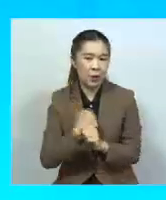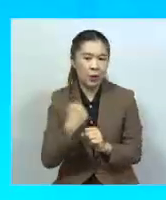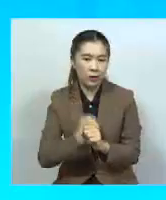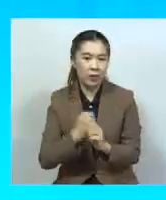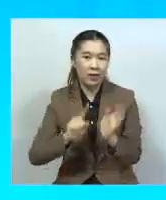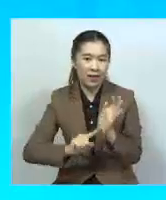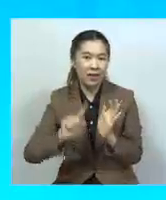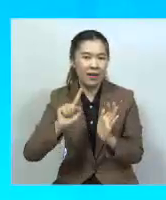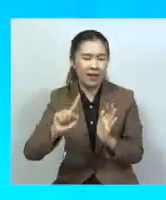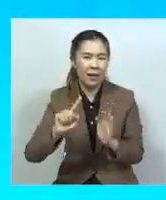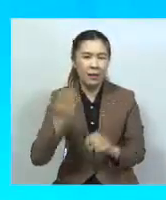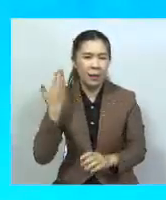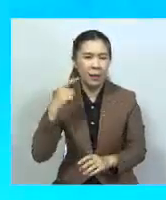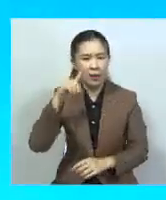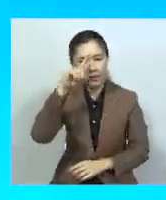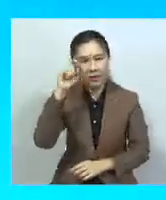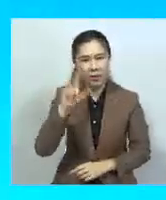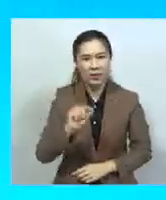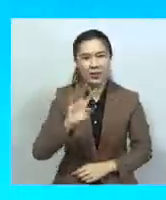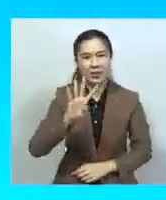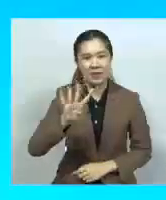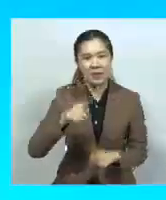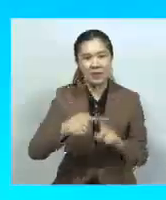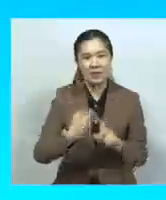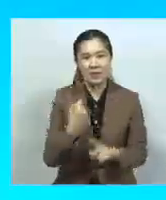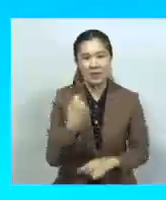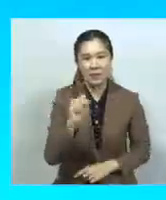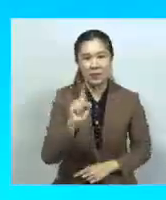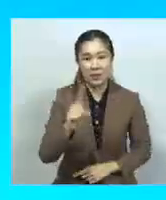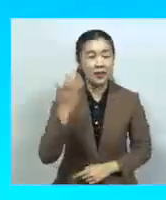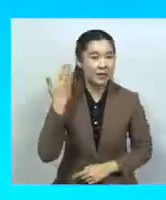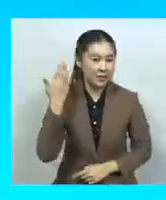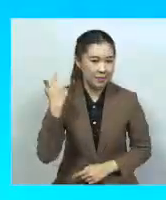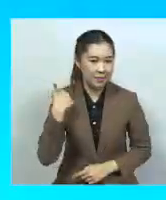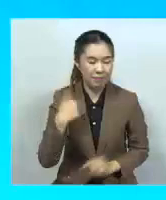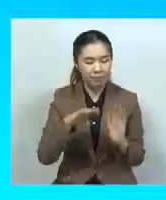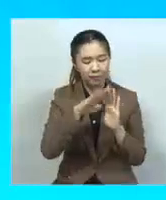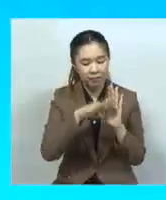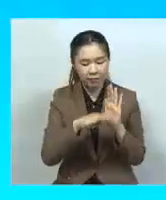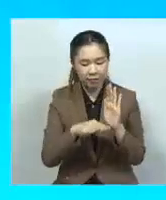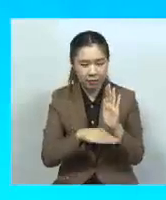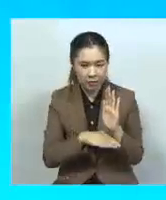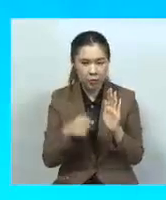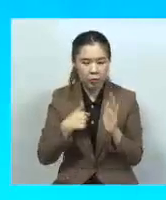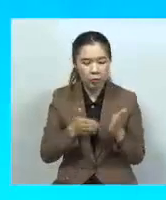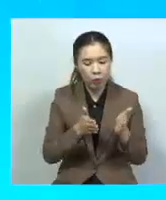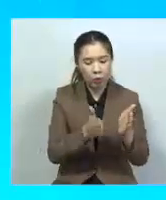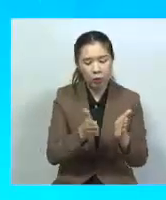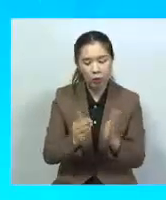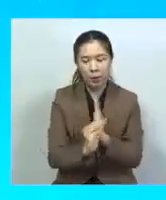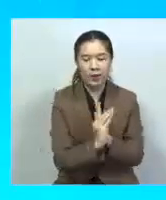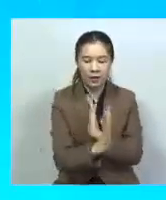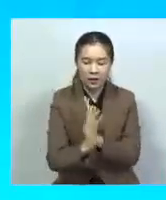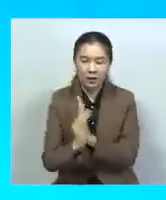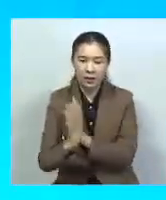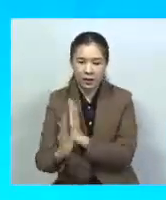ปั่นครั้งแรกไปเมื่อวันเสาร์ที่24พฤศจิกายนที่ผ่านมาเพื่อจัดลำดับปรับรูปขบวนตั้งแต่จุดสต